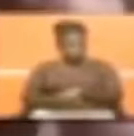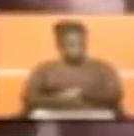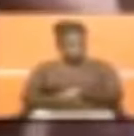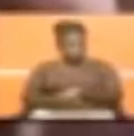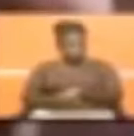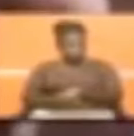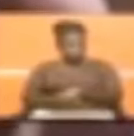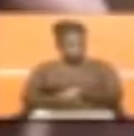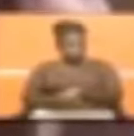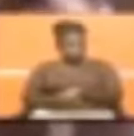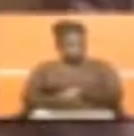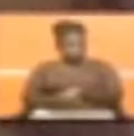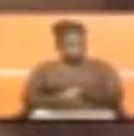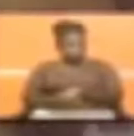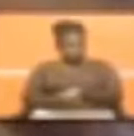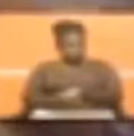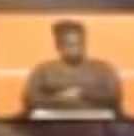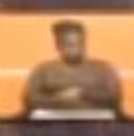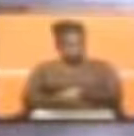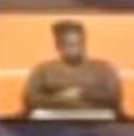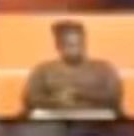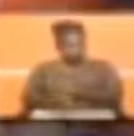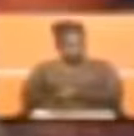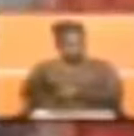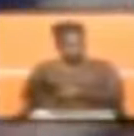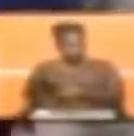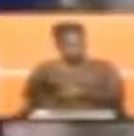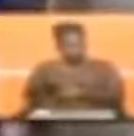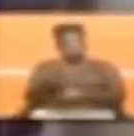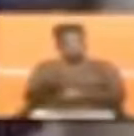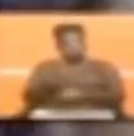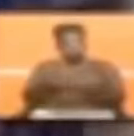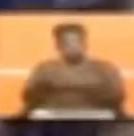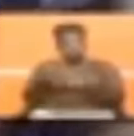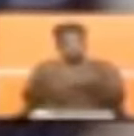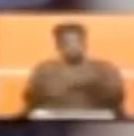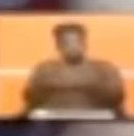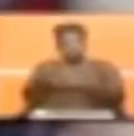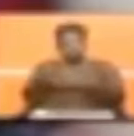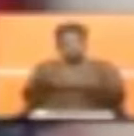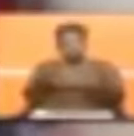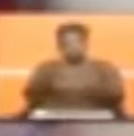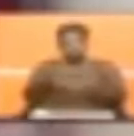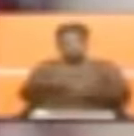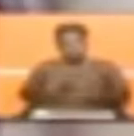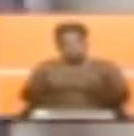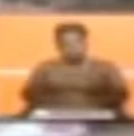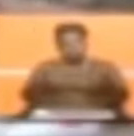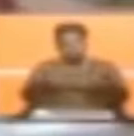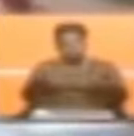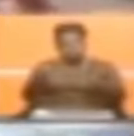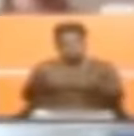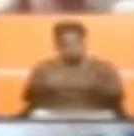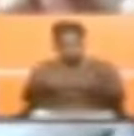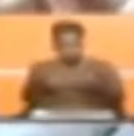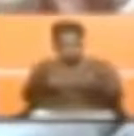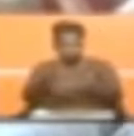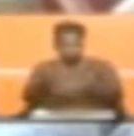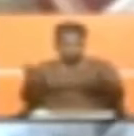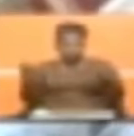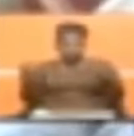bigende obwote ebisumuzo byawo bigina ayongedde kunti abantu bano bakulu kujukujo ne yali basingi ne bajingire